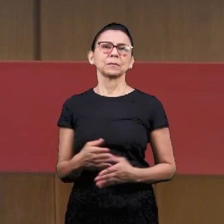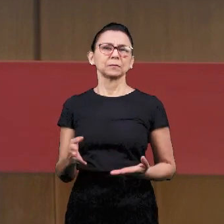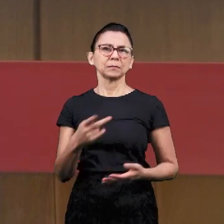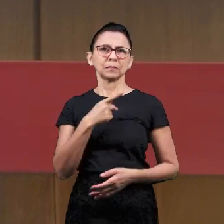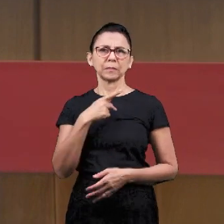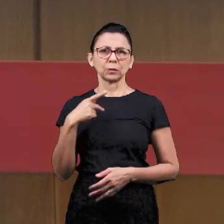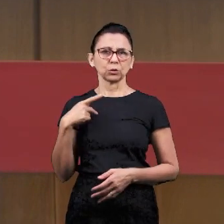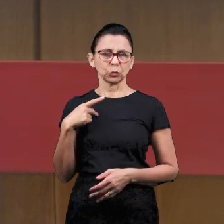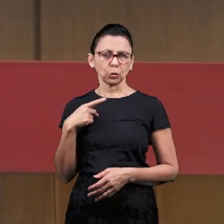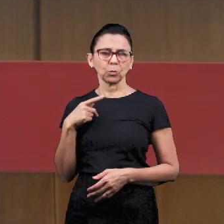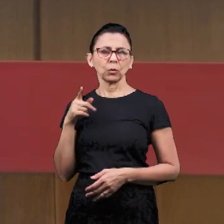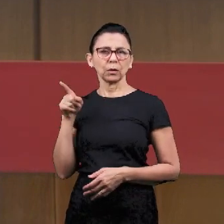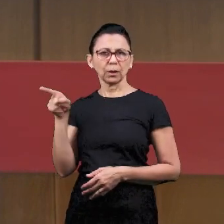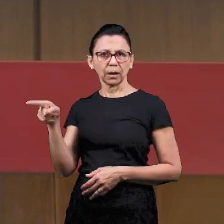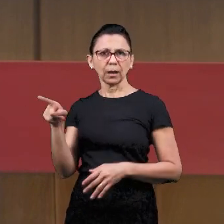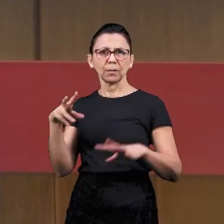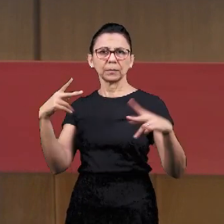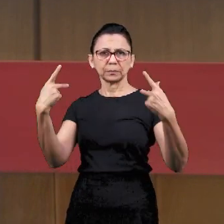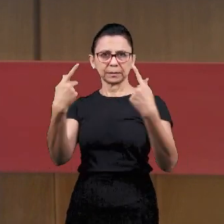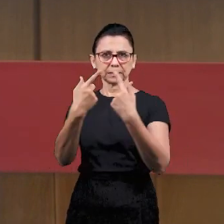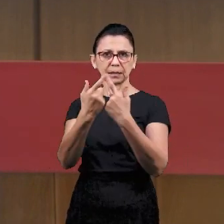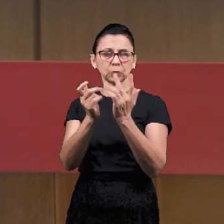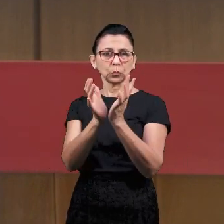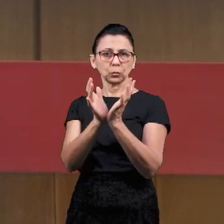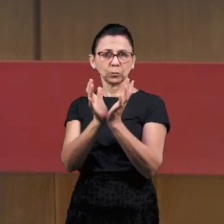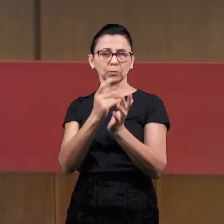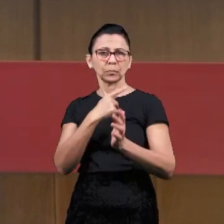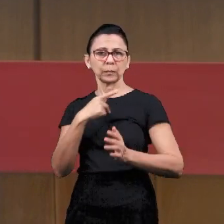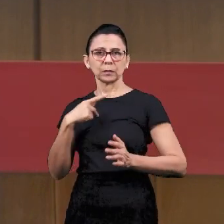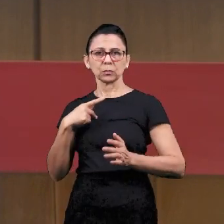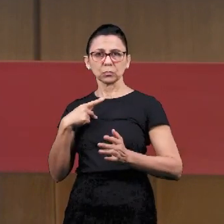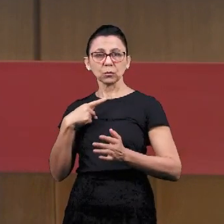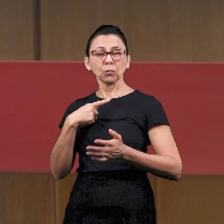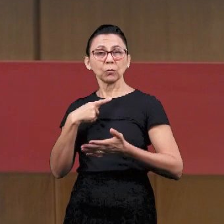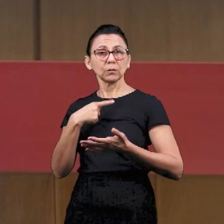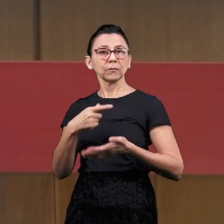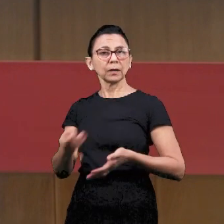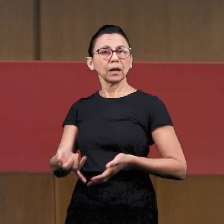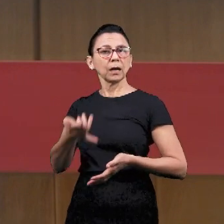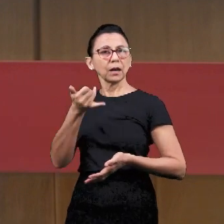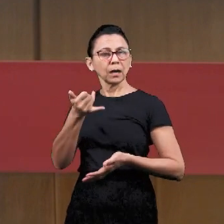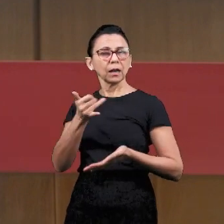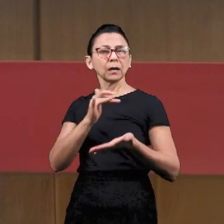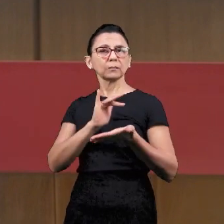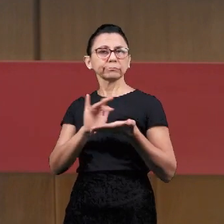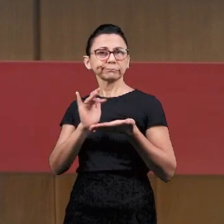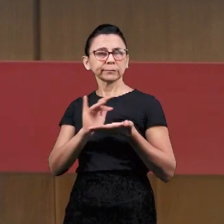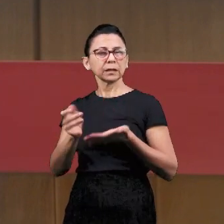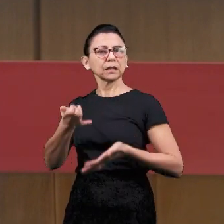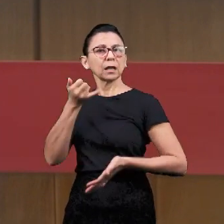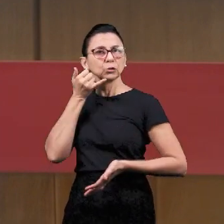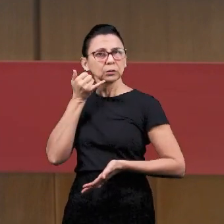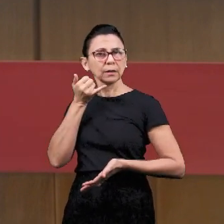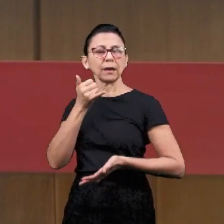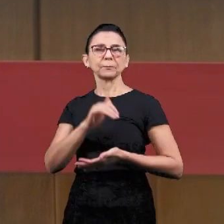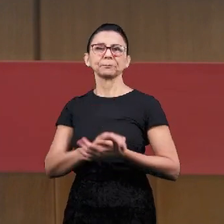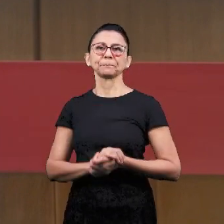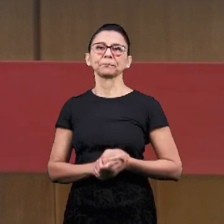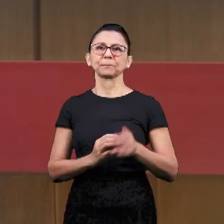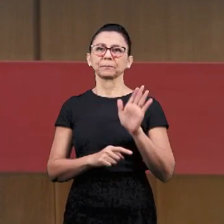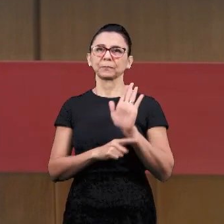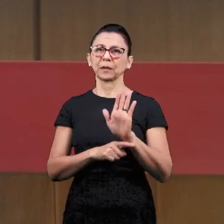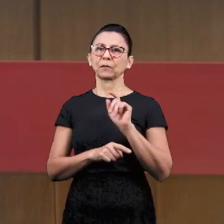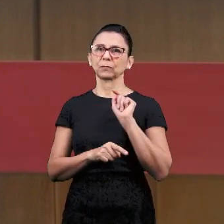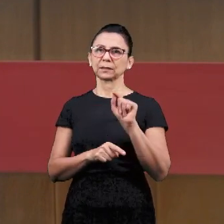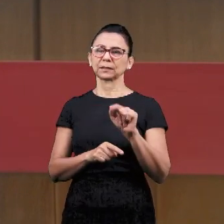pasteur ou presbytère, va répondre à cette personne, va assister, va prier pour elle, en transmettant une parole de la part du Seigneur pour cette